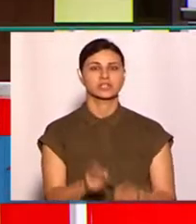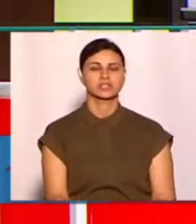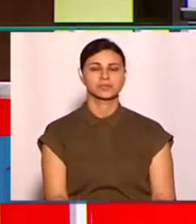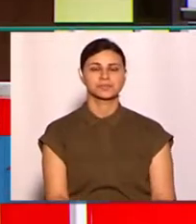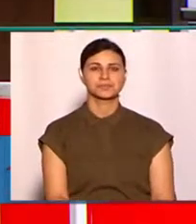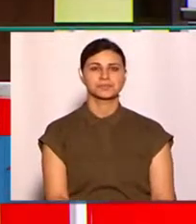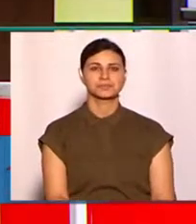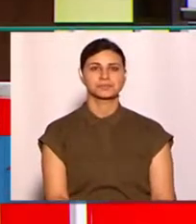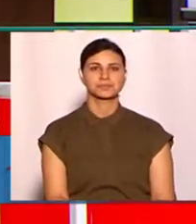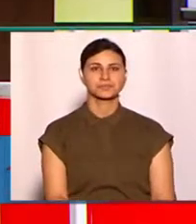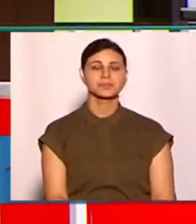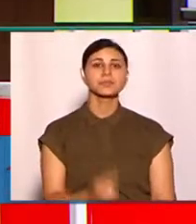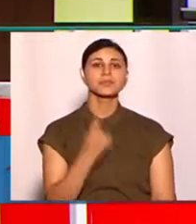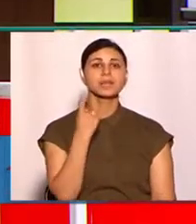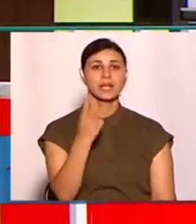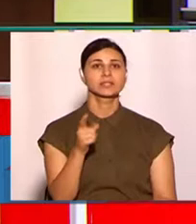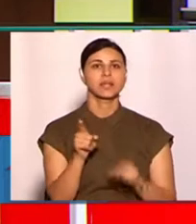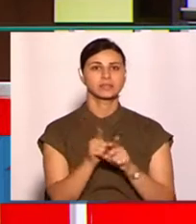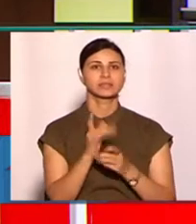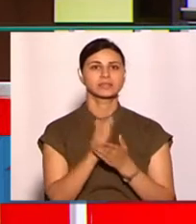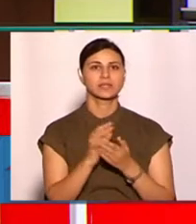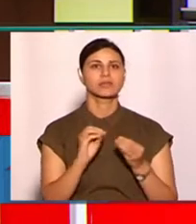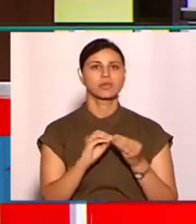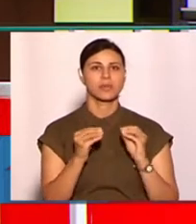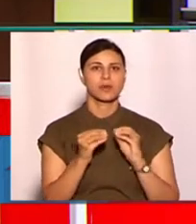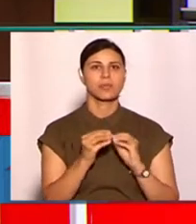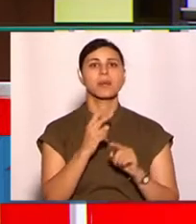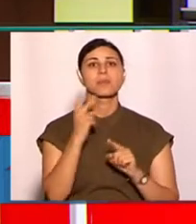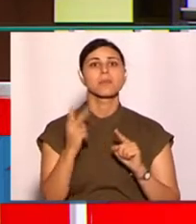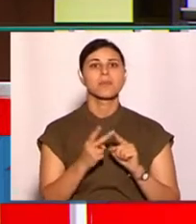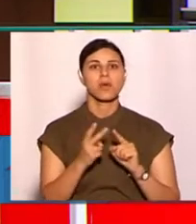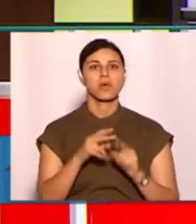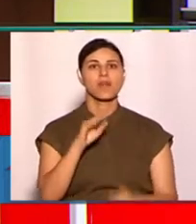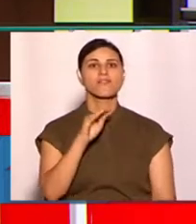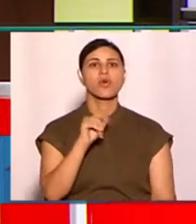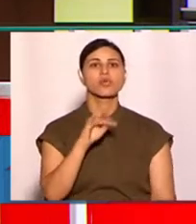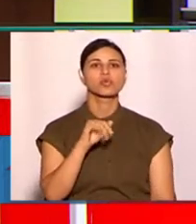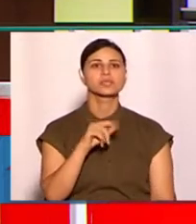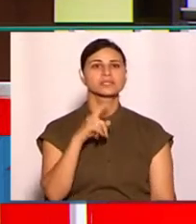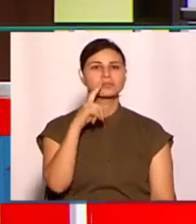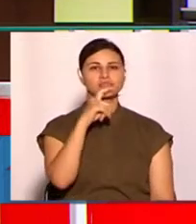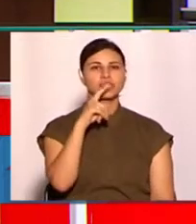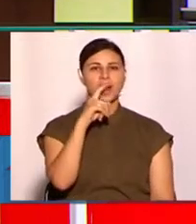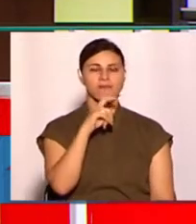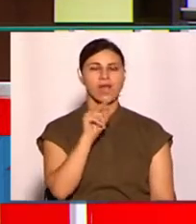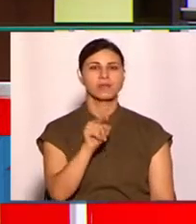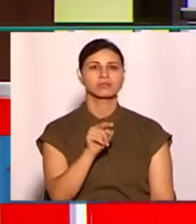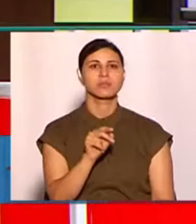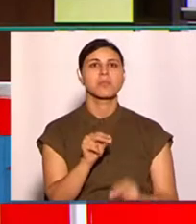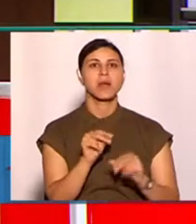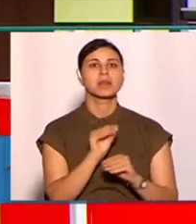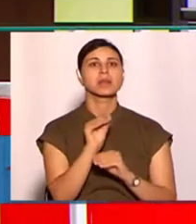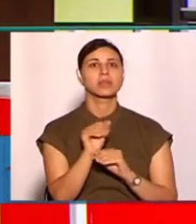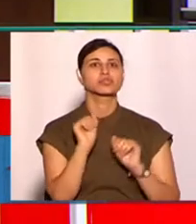ერთი მხრივ გვაქვს ასეთი საფრთხე, მეორე მხრივ დადგენილია, რომ ფოლატები, ანუ ფოლიუმის მჟავას მარილების ინტენსიური დამატება შეიძლება